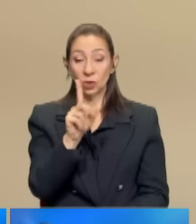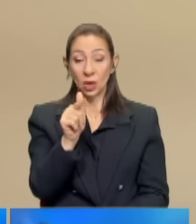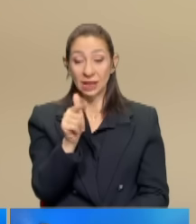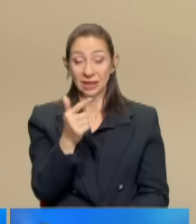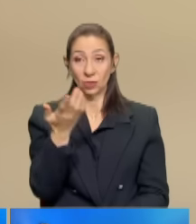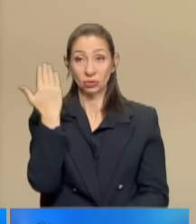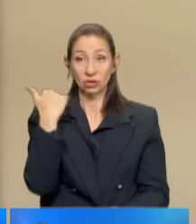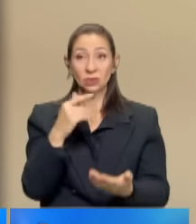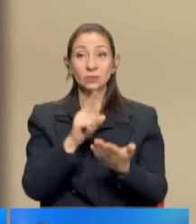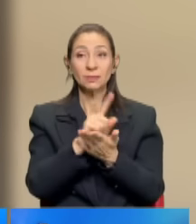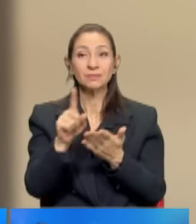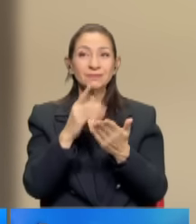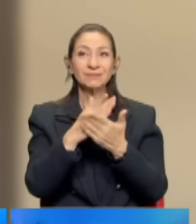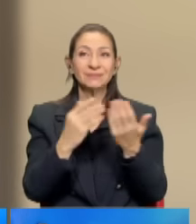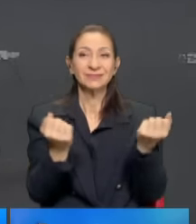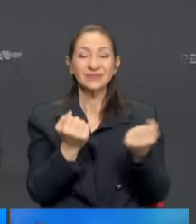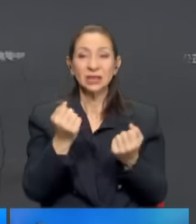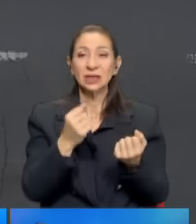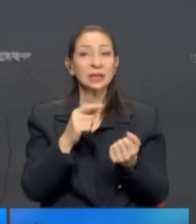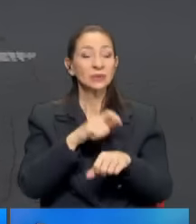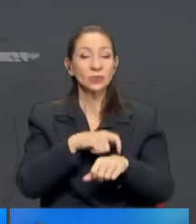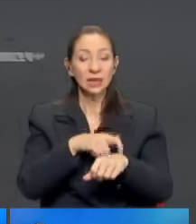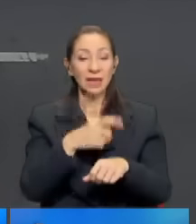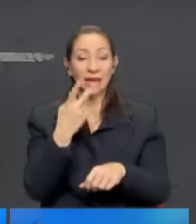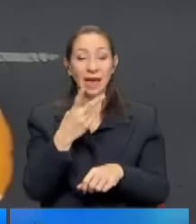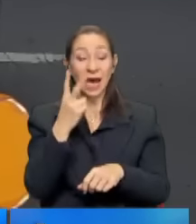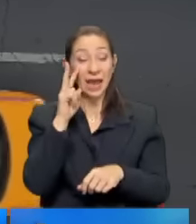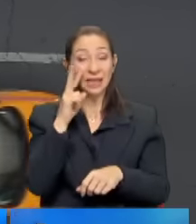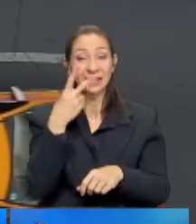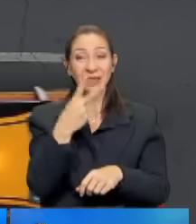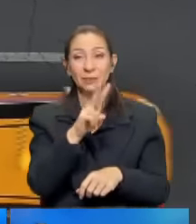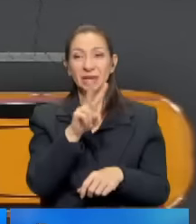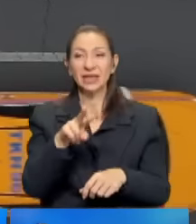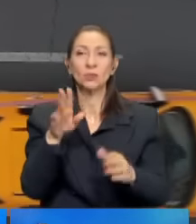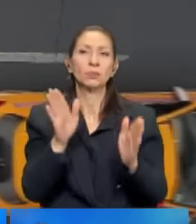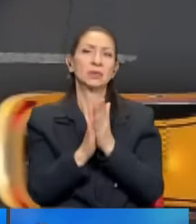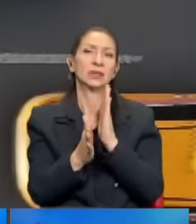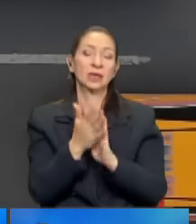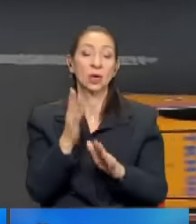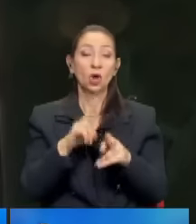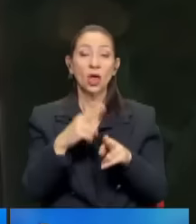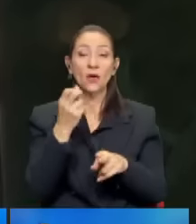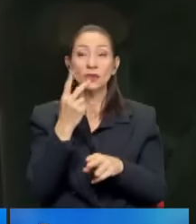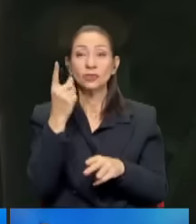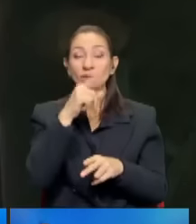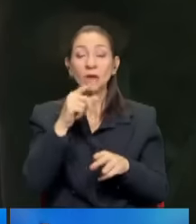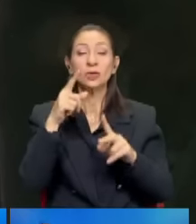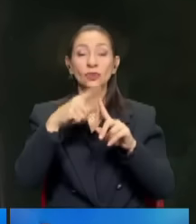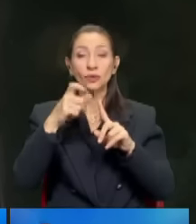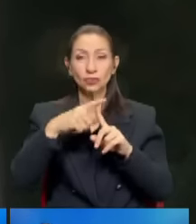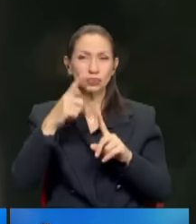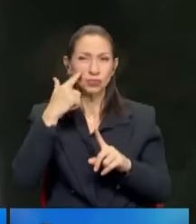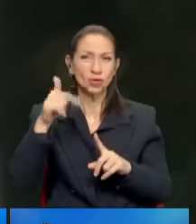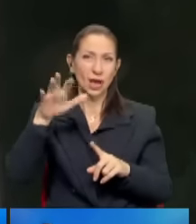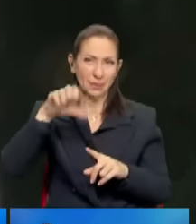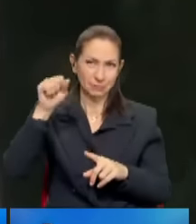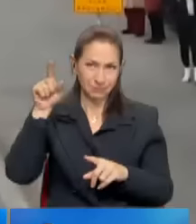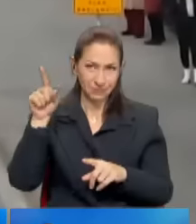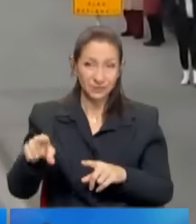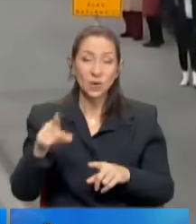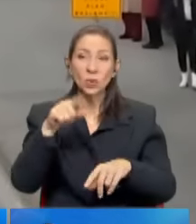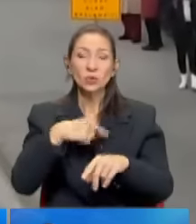öncesi düzenlenen sürücü belgelerinin kullanım süresi Aralık 2022'de do olacaktı pandemi gerekçesiyle nüfus ve Vatandaşlık İşleri Genel